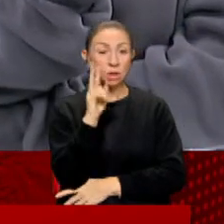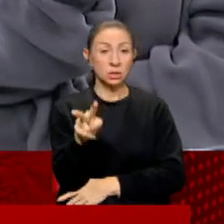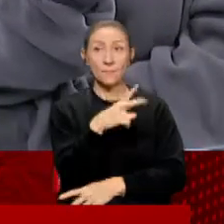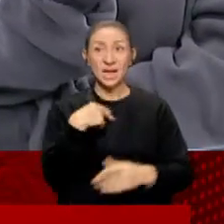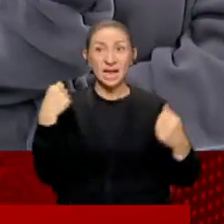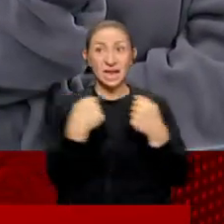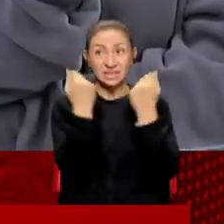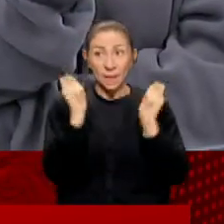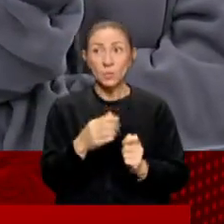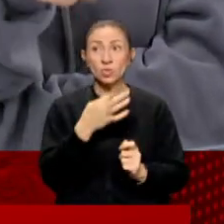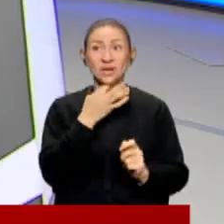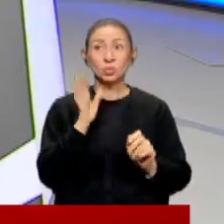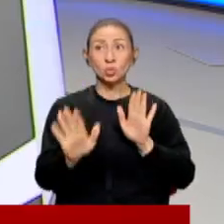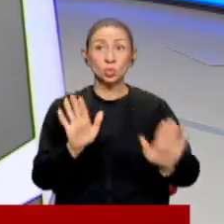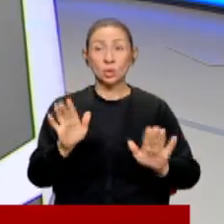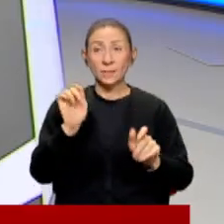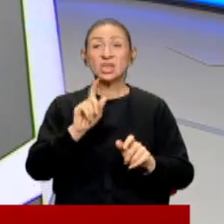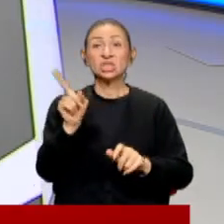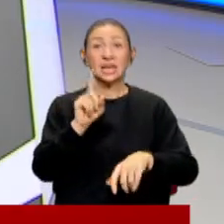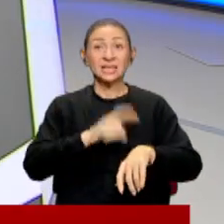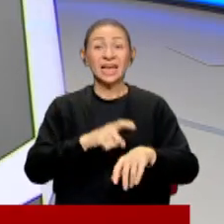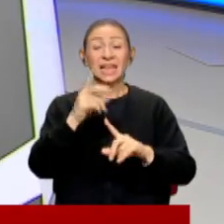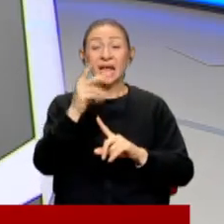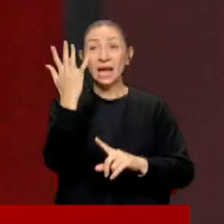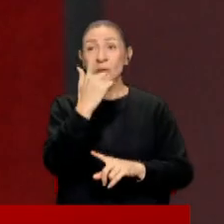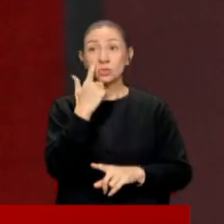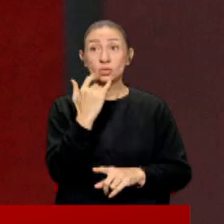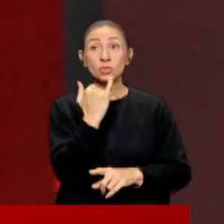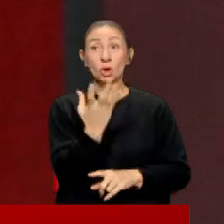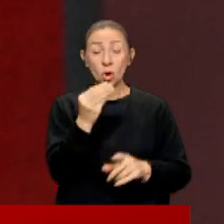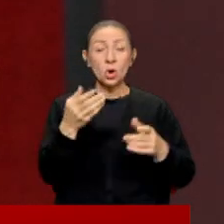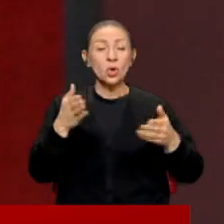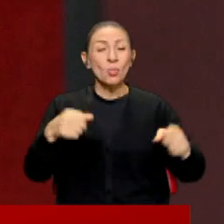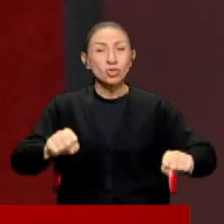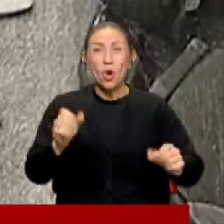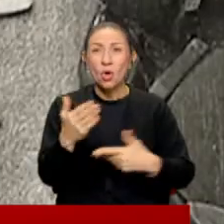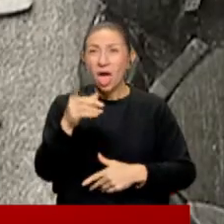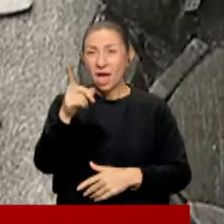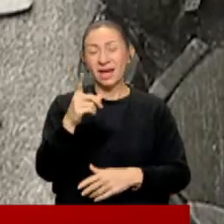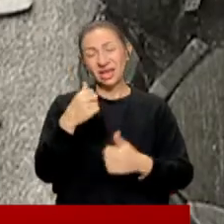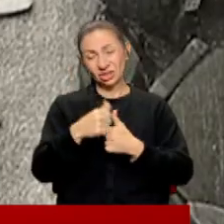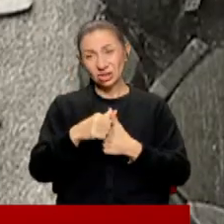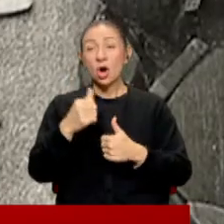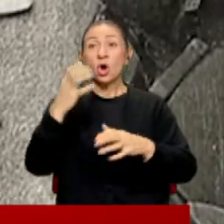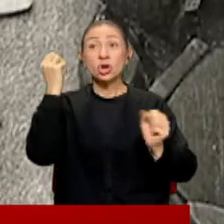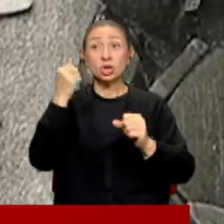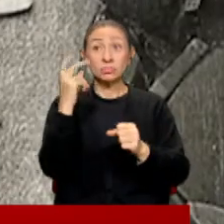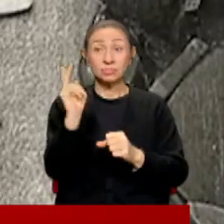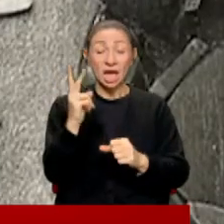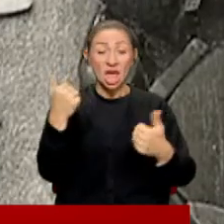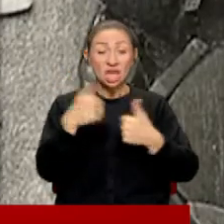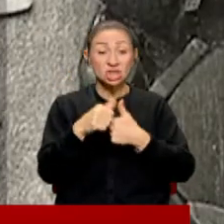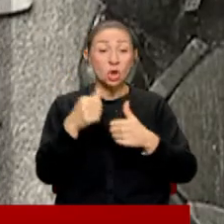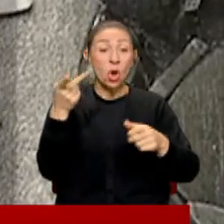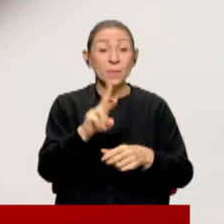böyle bir kaza yaptım, lütfen durdurun diye. Çalar saatte İlker Karagöz'ün konu olan kuryenin eşi Öznur Göçer, konsolosluk aracıyla eşinin ölümüne